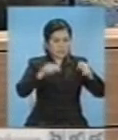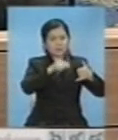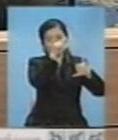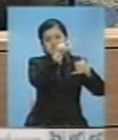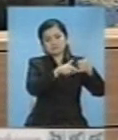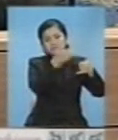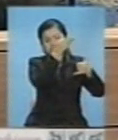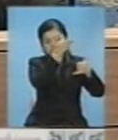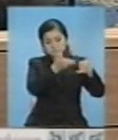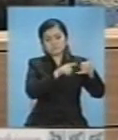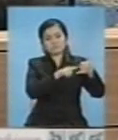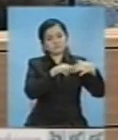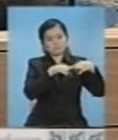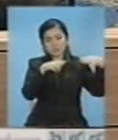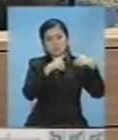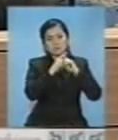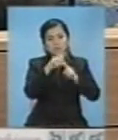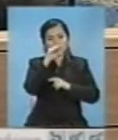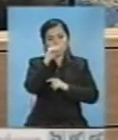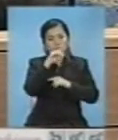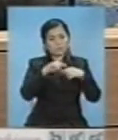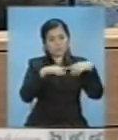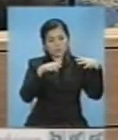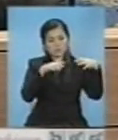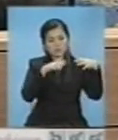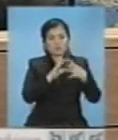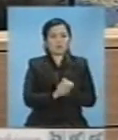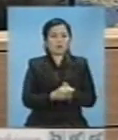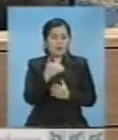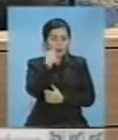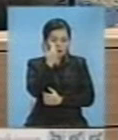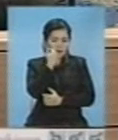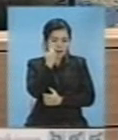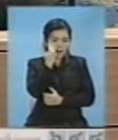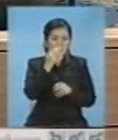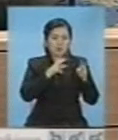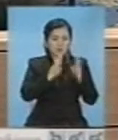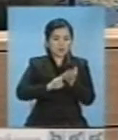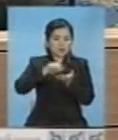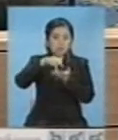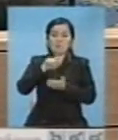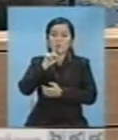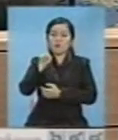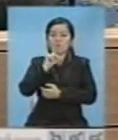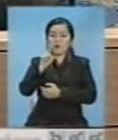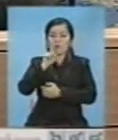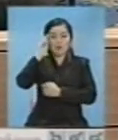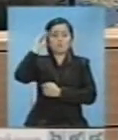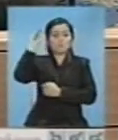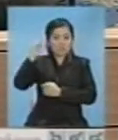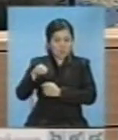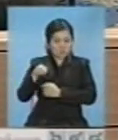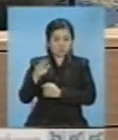สุนัยวันนี้ครับมันไม่ใช่เป็นอย่างนั้นมันเป็นพฤติกรรมที่น่าละอายอย่างยิ่งที่ยืนขึ้นและไปต่อว่าคนอื่นว่าโกหกอย่างนี้ใ